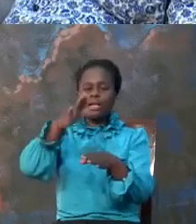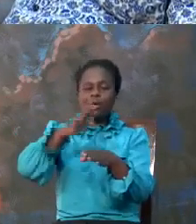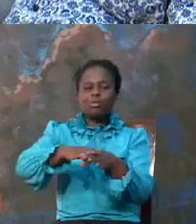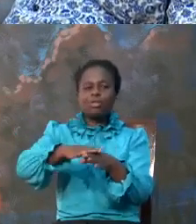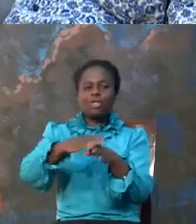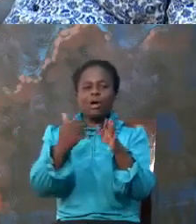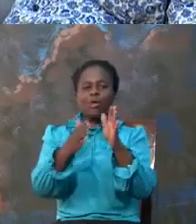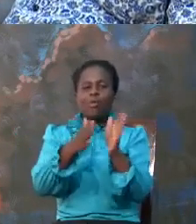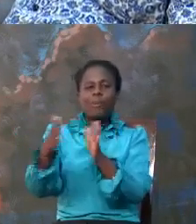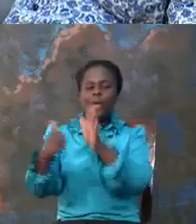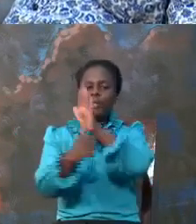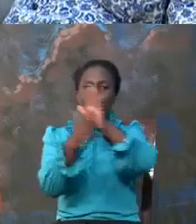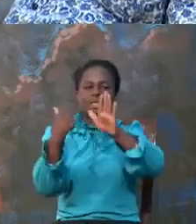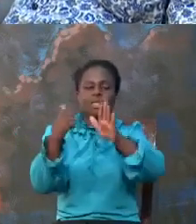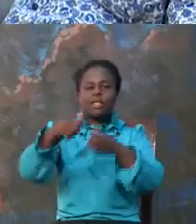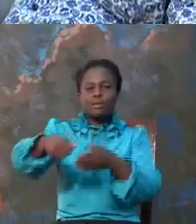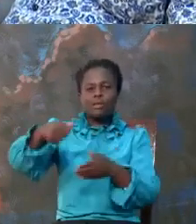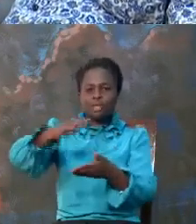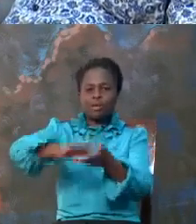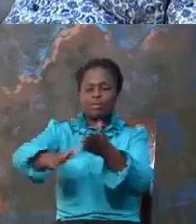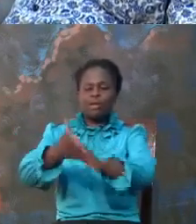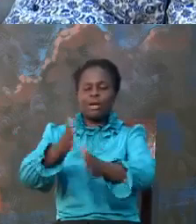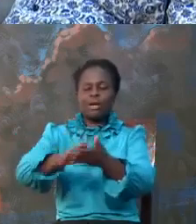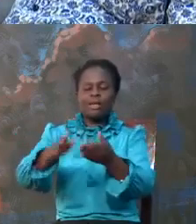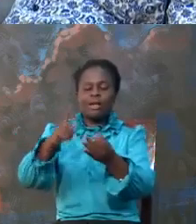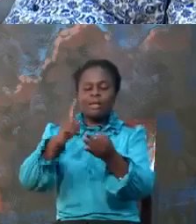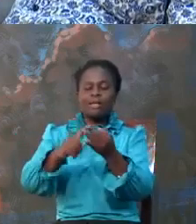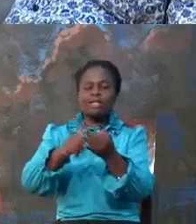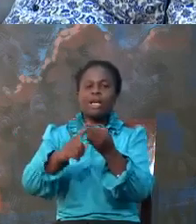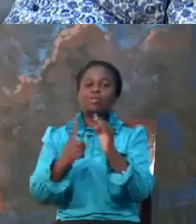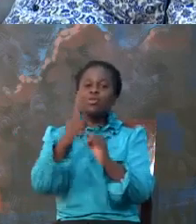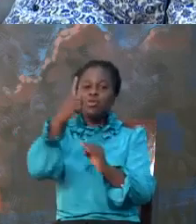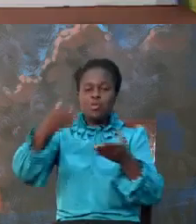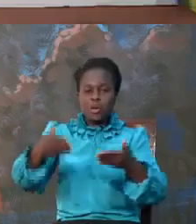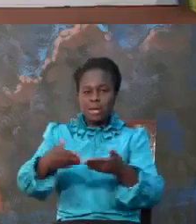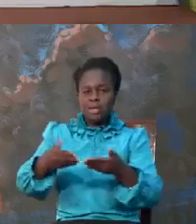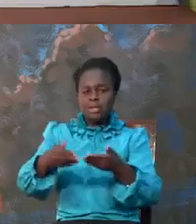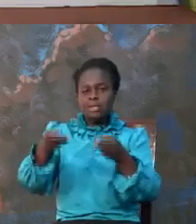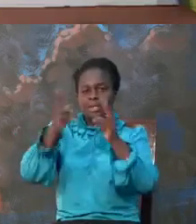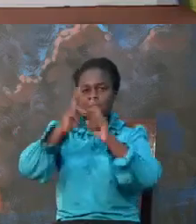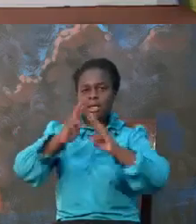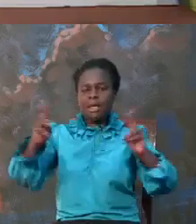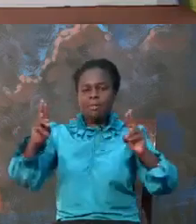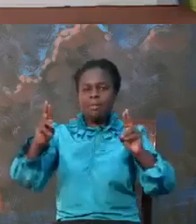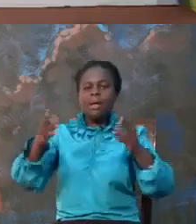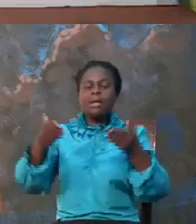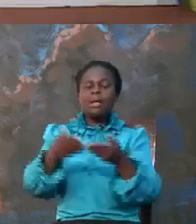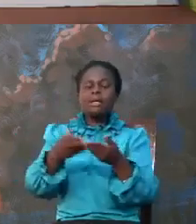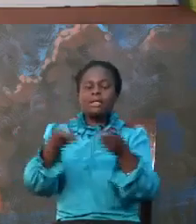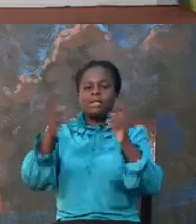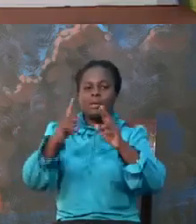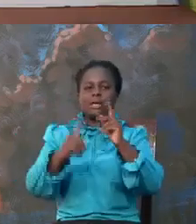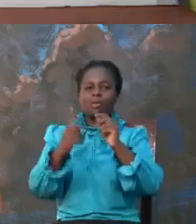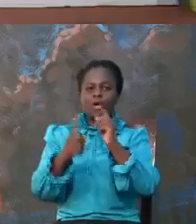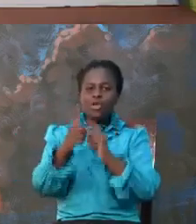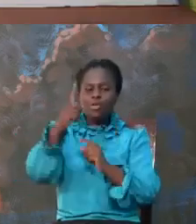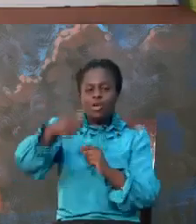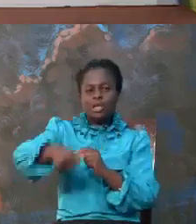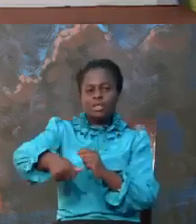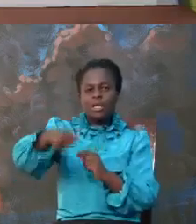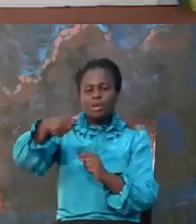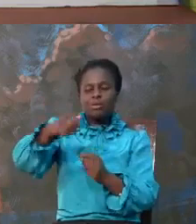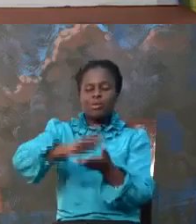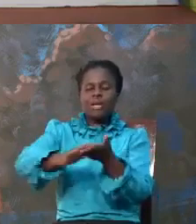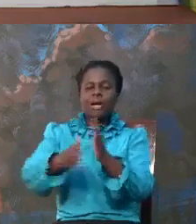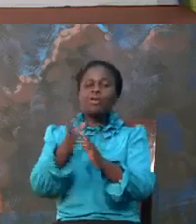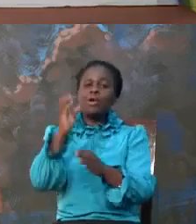sanduku la agano. Tatu, haijagusa juu ya kiti cha rehema. Na kiti cha rehema kilikuwa juu ya sanduku la agano chenye madini ya